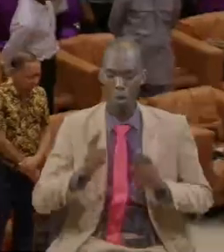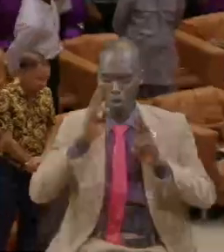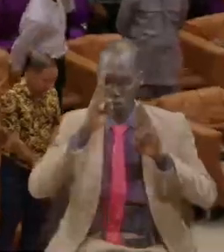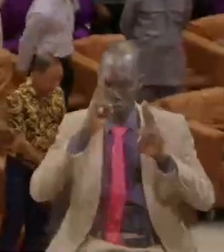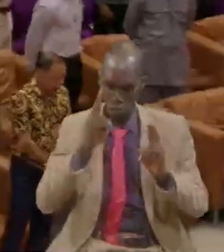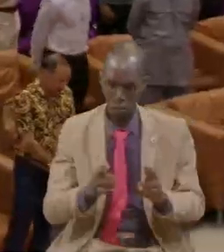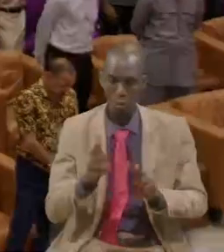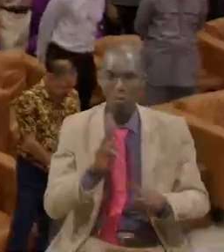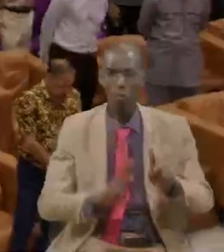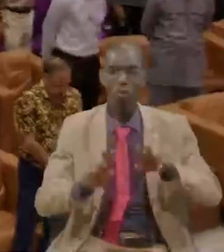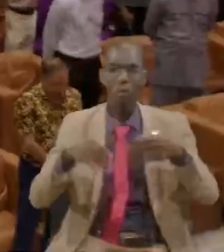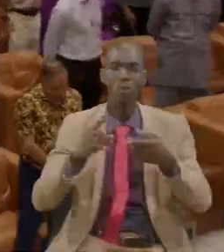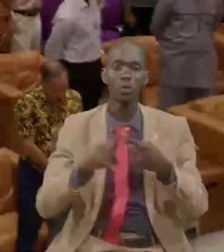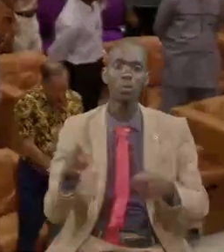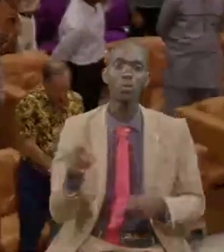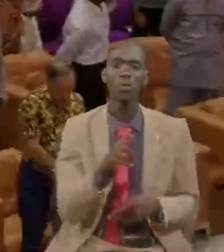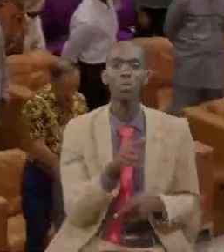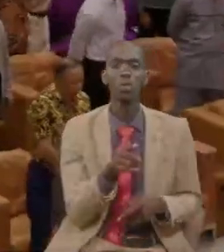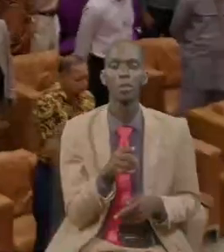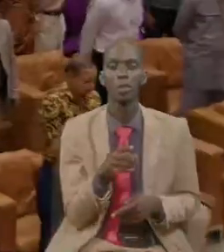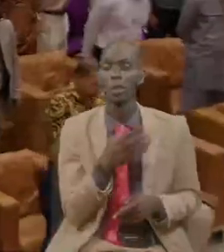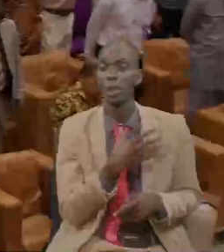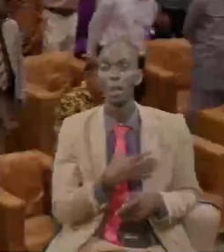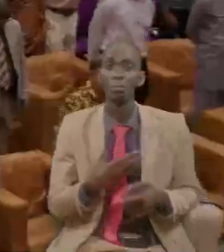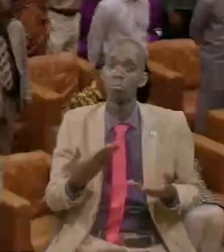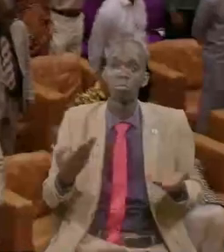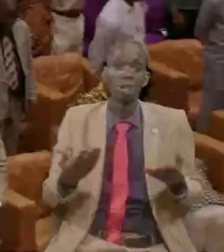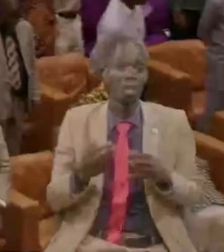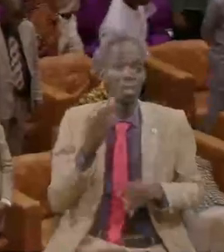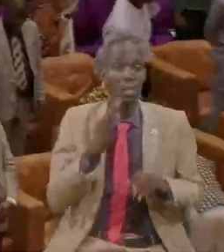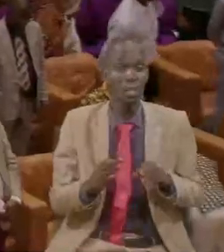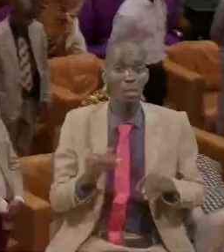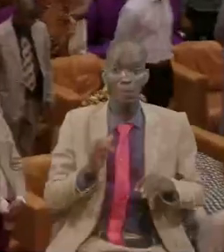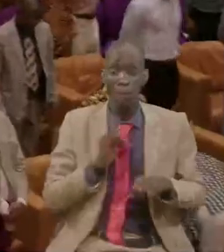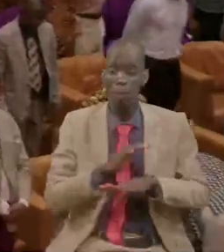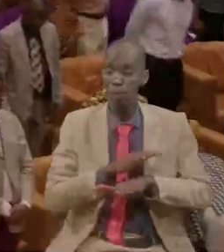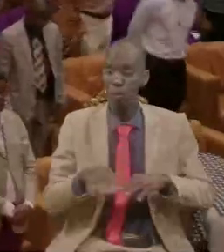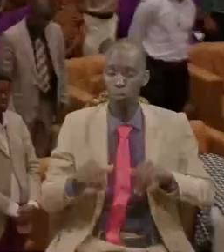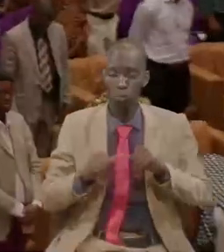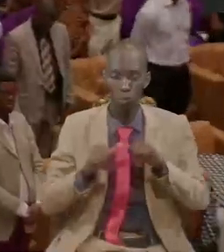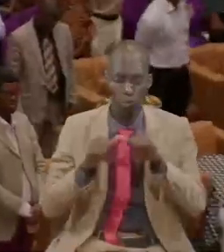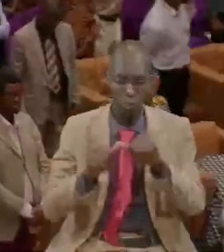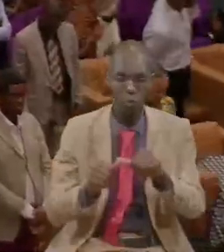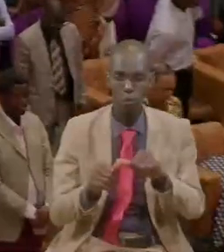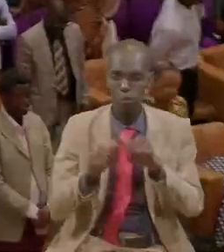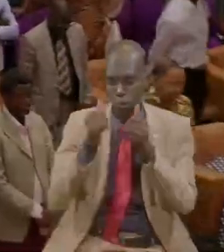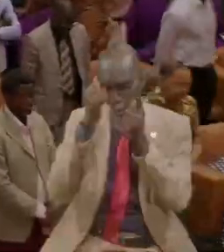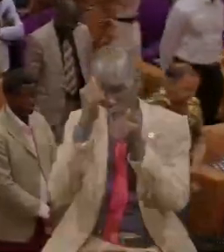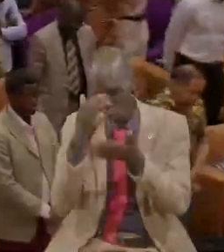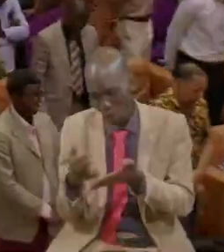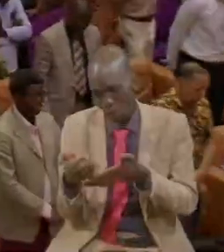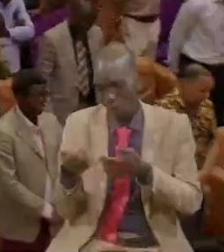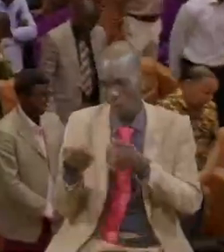L'honneur humain qu'il me donne. Et si je ne continue pas de m'incliner devant